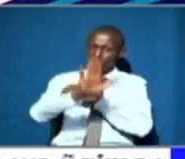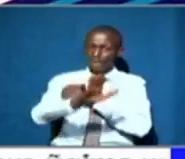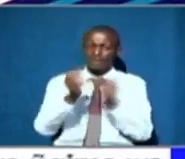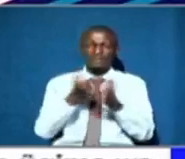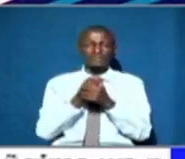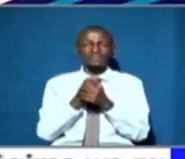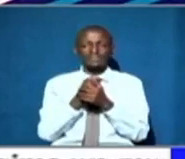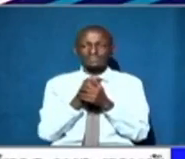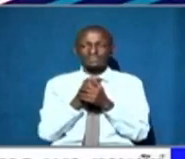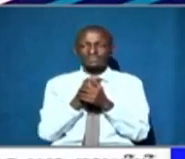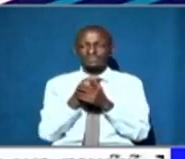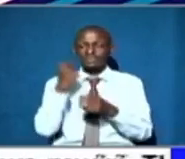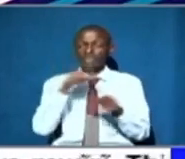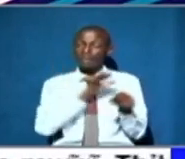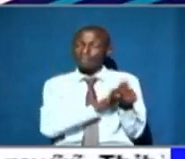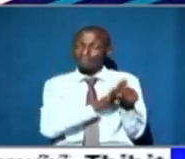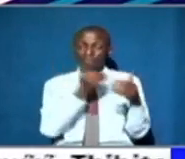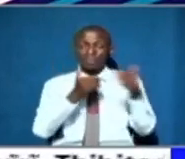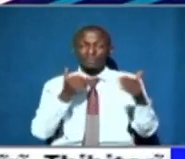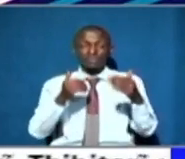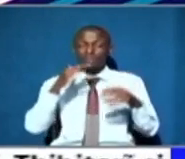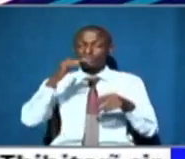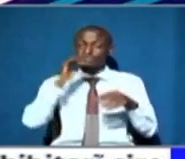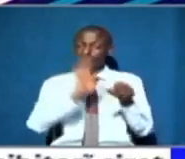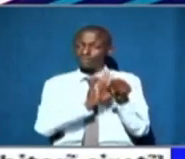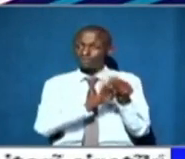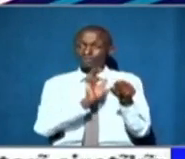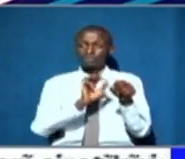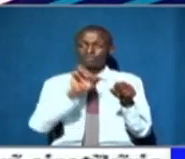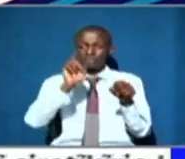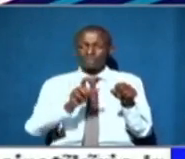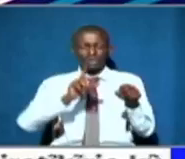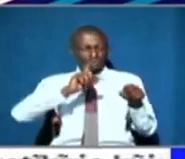ni turaugire microphone utanaria nayo ikahuhirwo